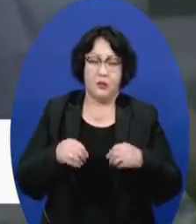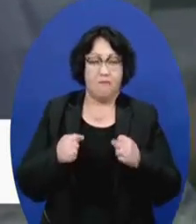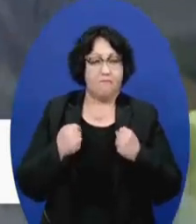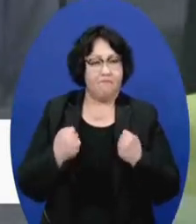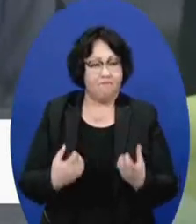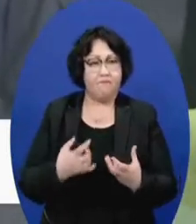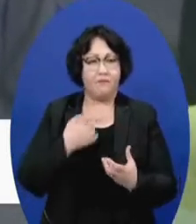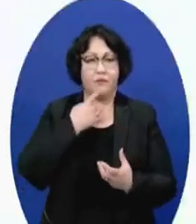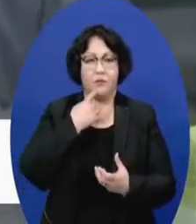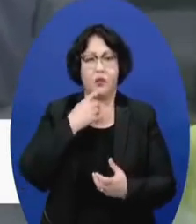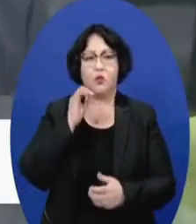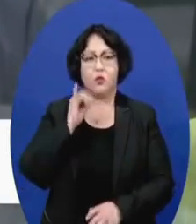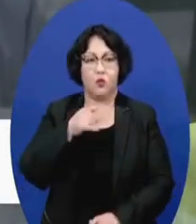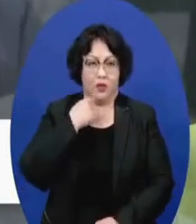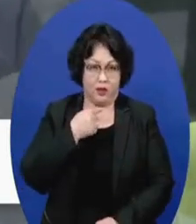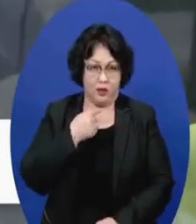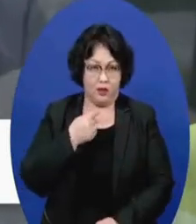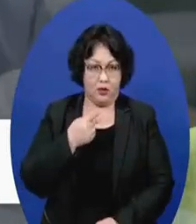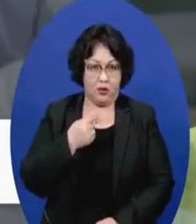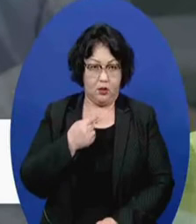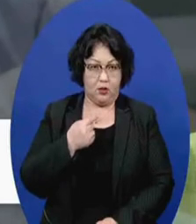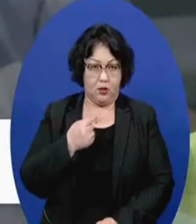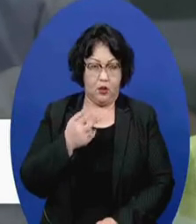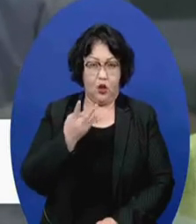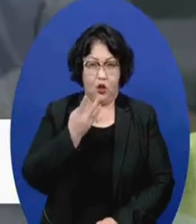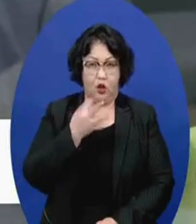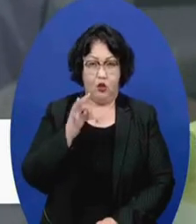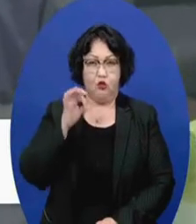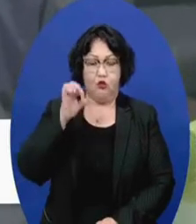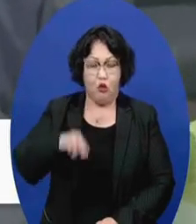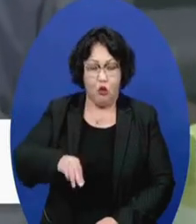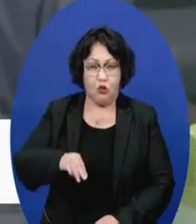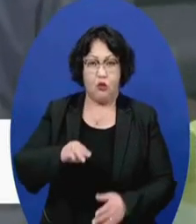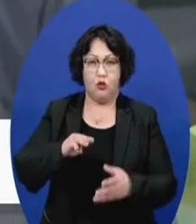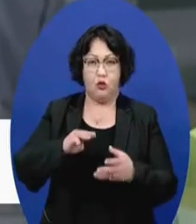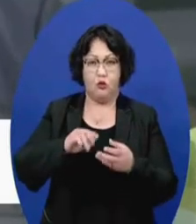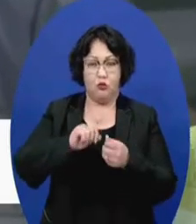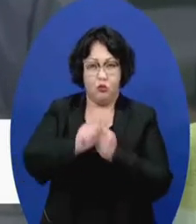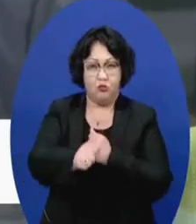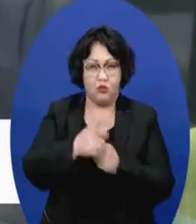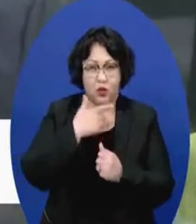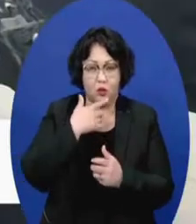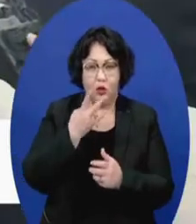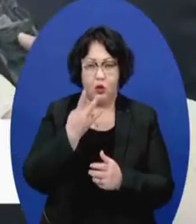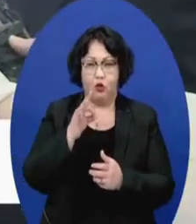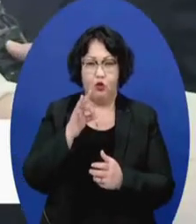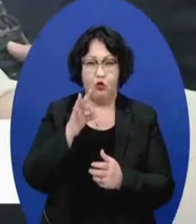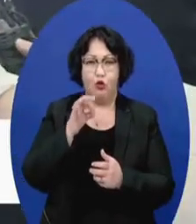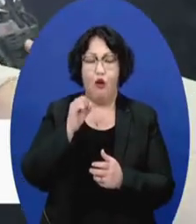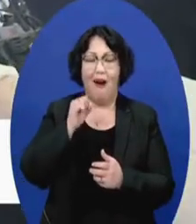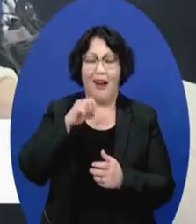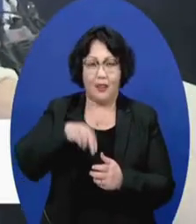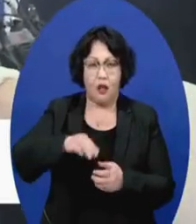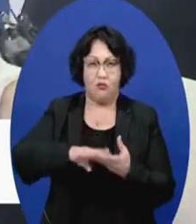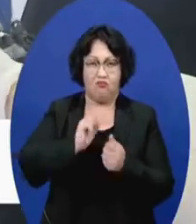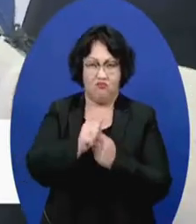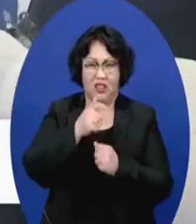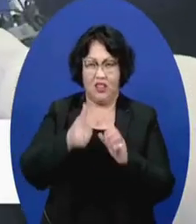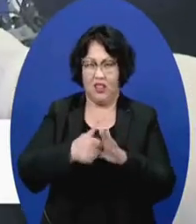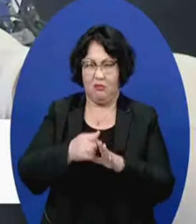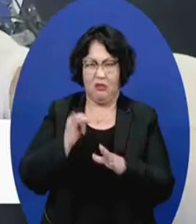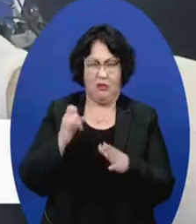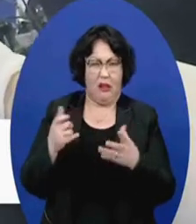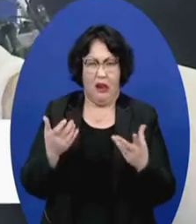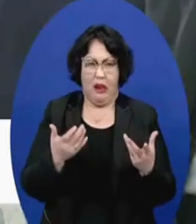залуучуудаа юу гэж ярьж ийн гэхээр нөөтөө төлж чадахгүй. Нөгөө татвар нь нэг стайлнтэй байж байгаа. Ажлын байрыг дэмжих